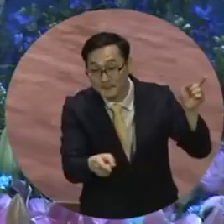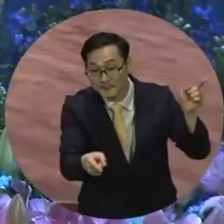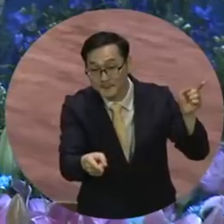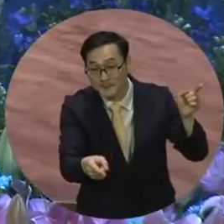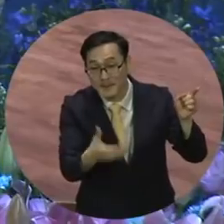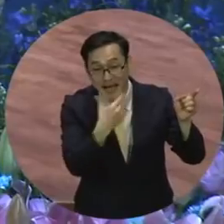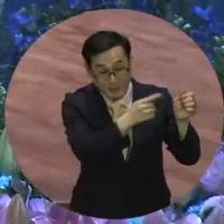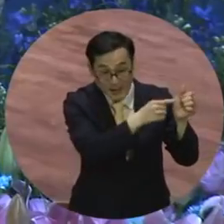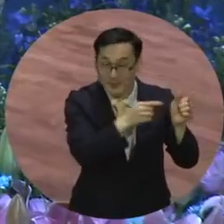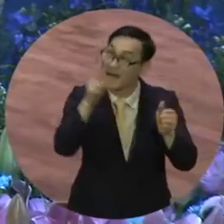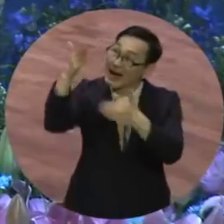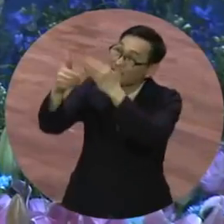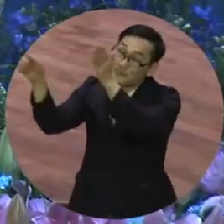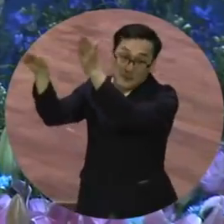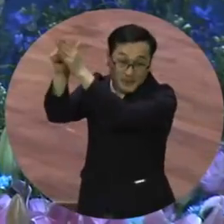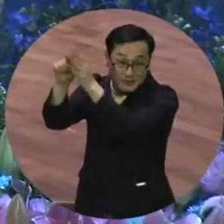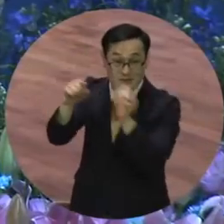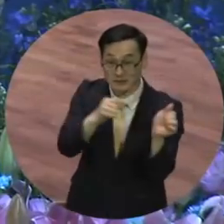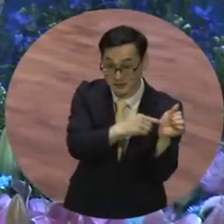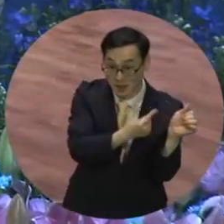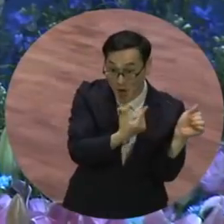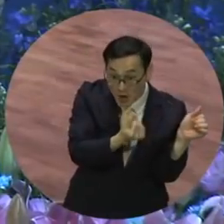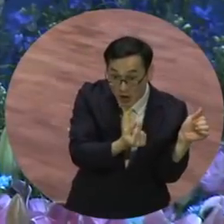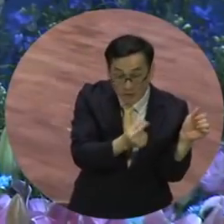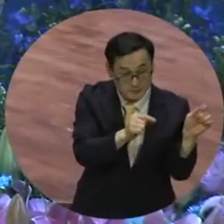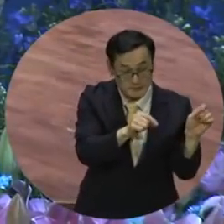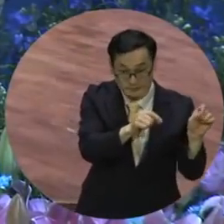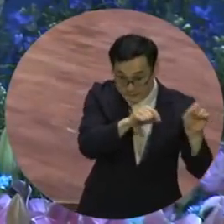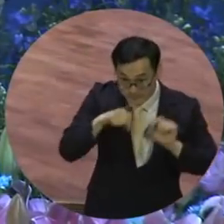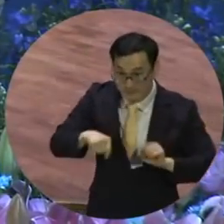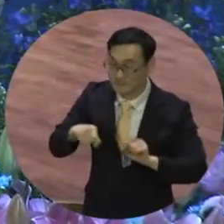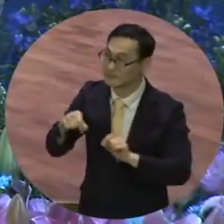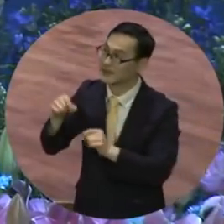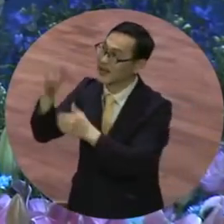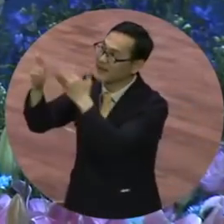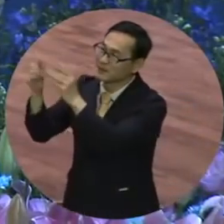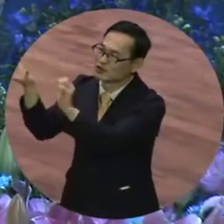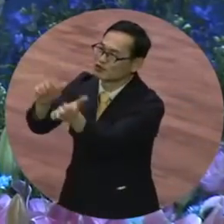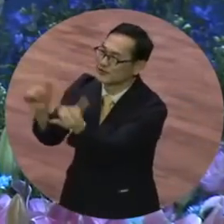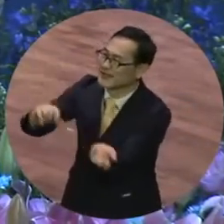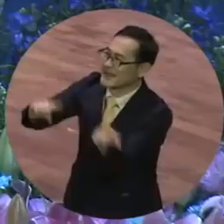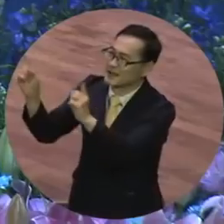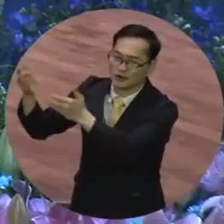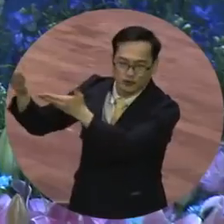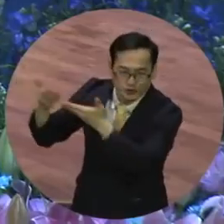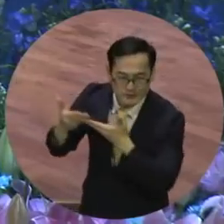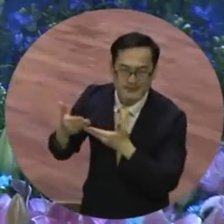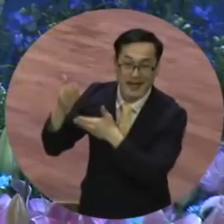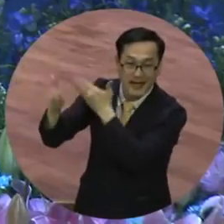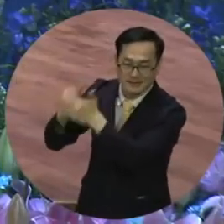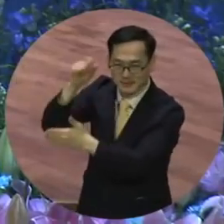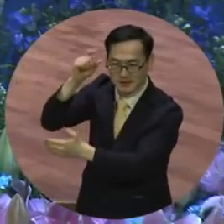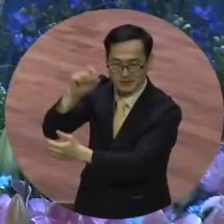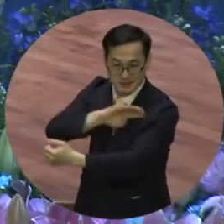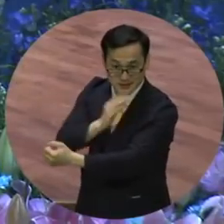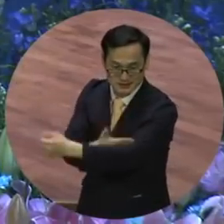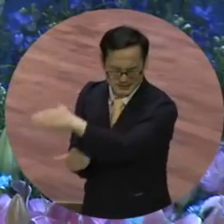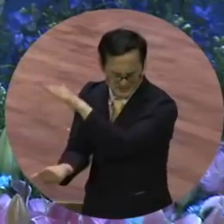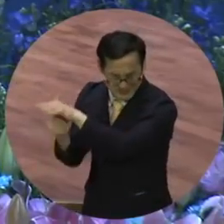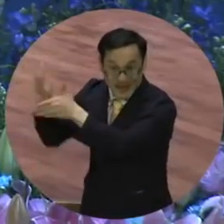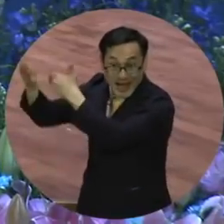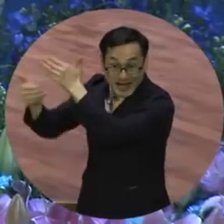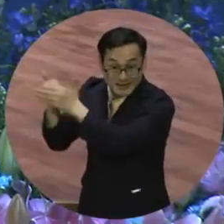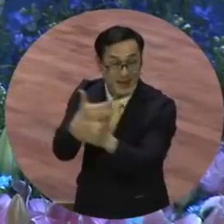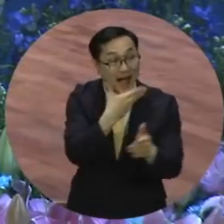살리시며 없는 것을 있는 것처럼 부르시는 창조주 하나님, 전지전능하신 하나님을